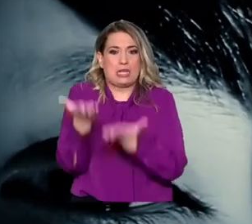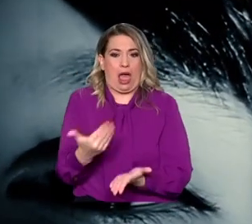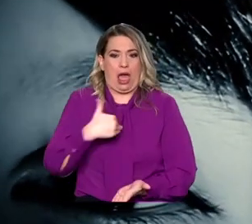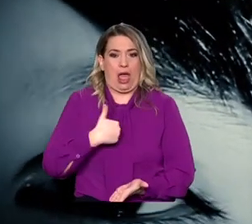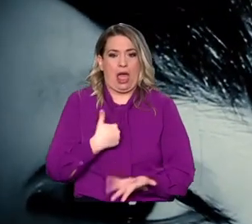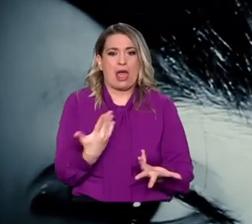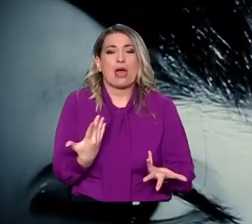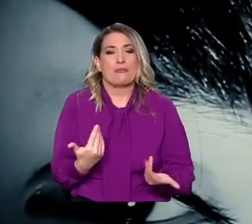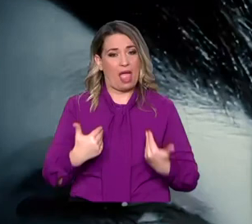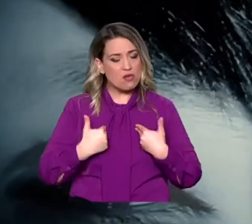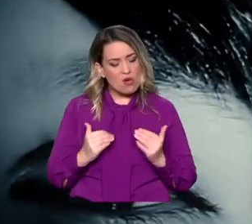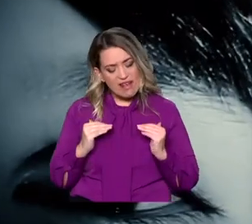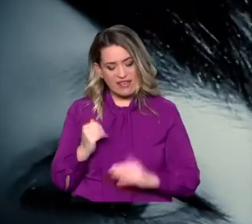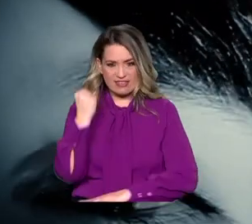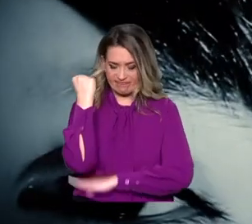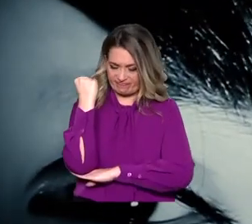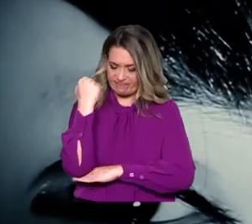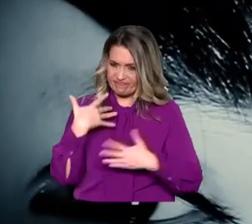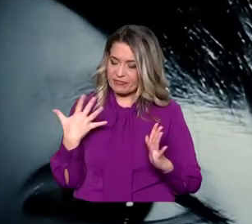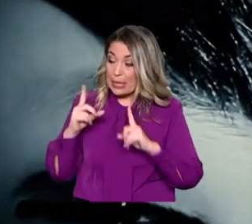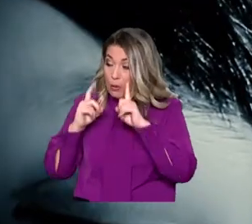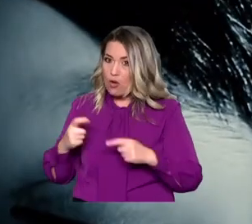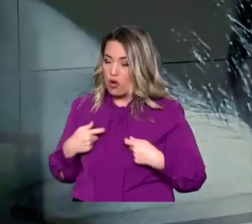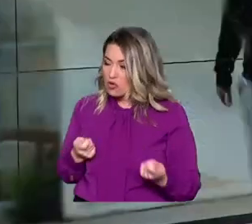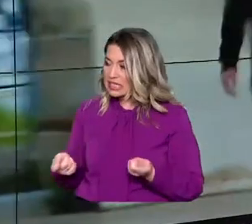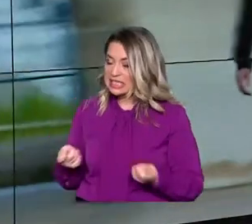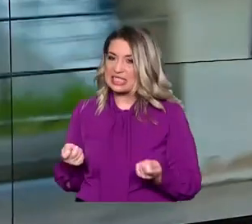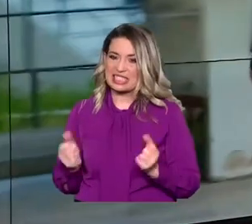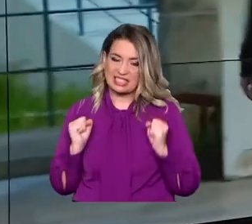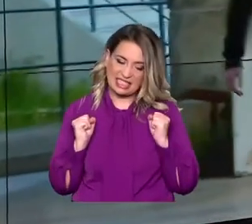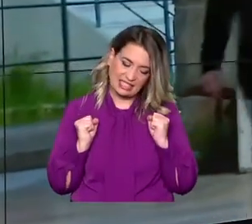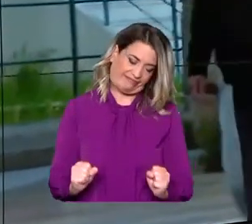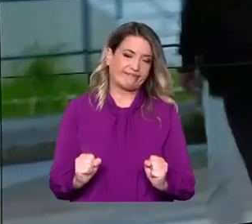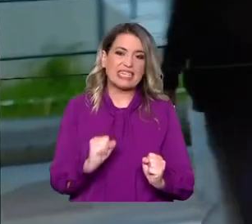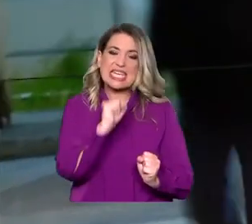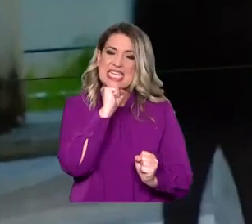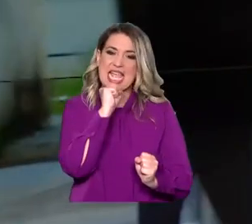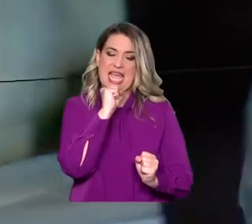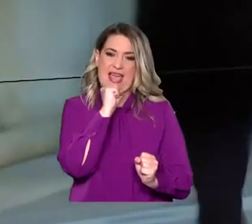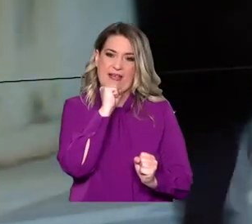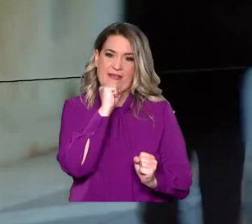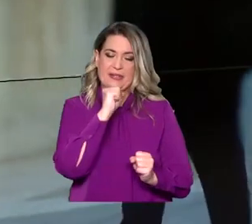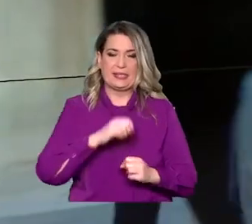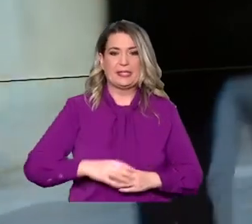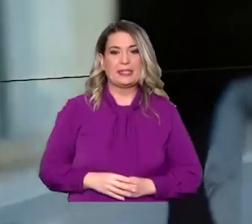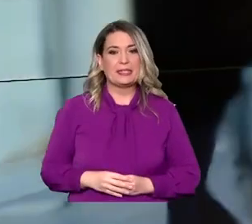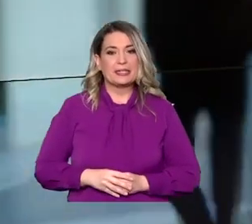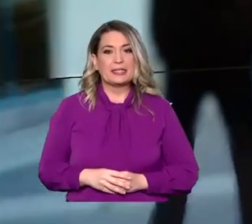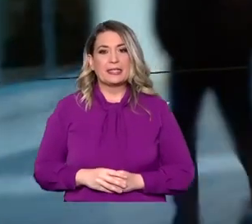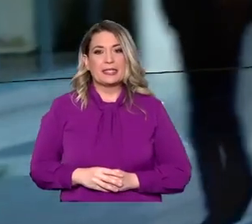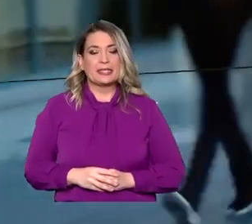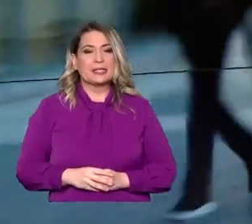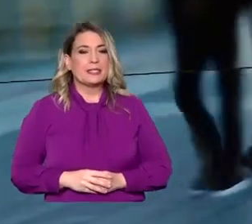κολόνα του σπιτιού έχω υποχρεώσεις και πρέπει να αντέχω να πω και μια καλησπέρα στον κύριο λίτρα ε τον